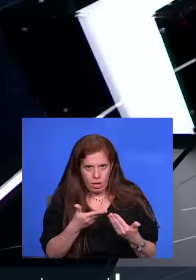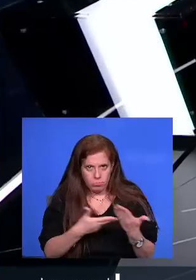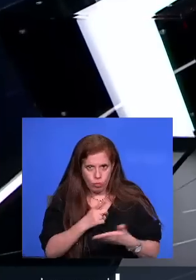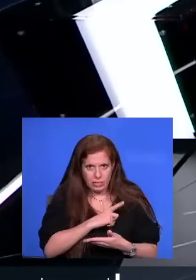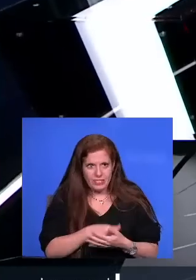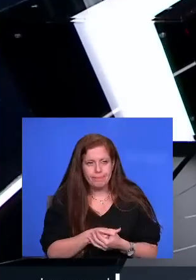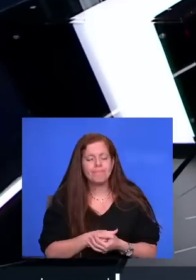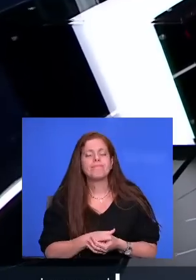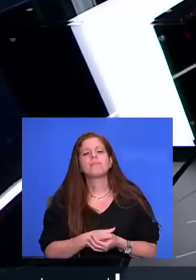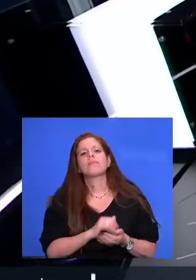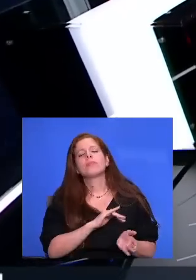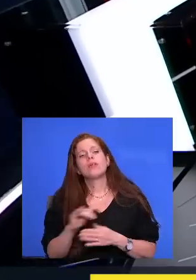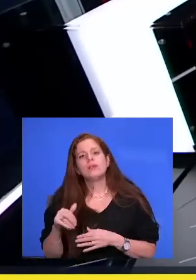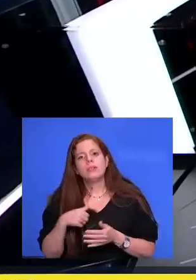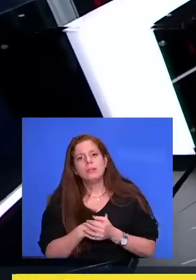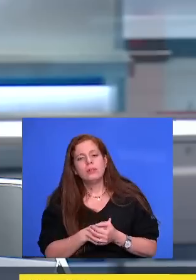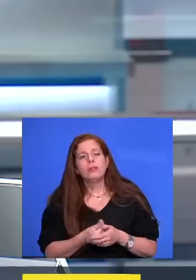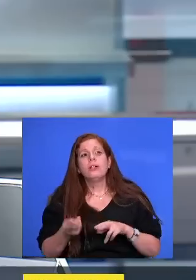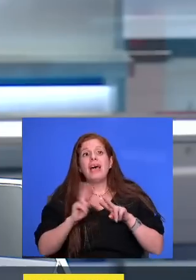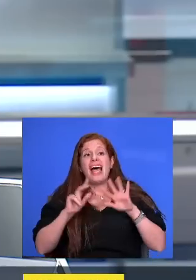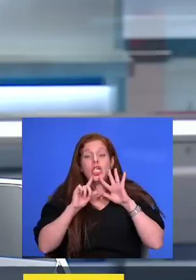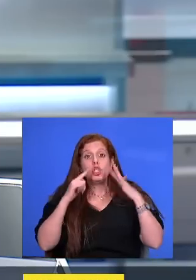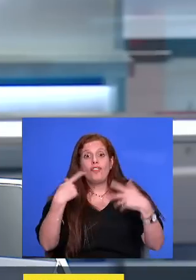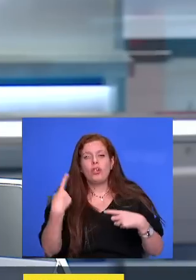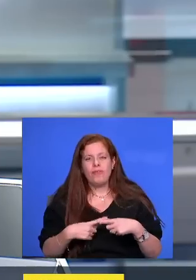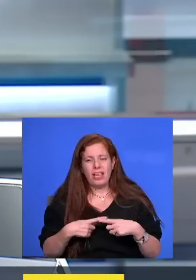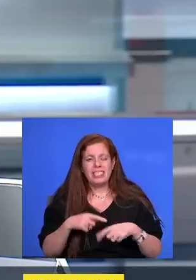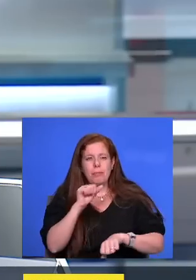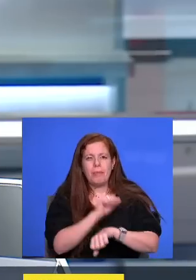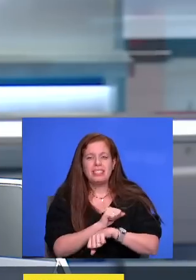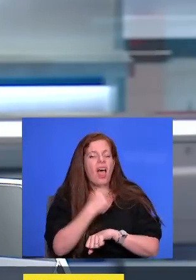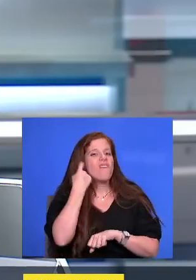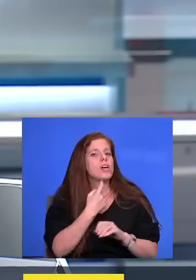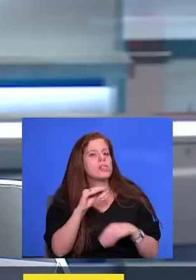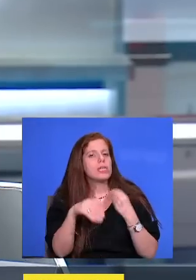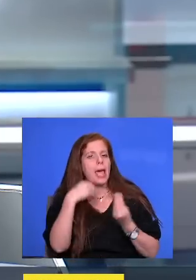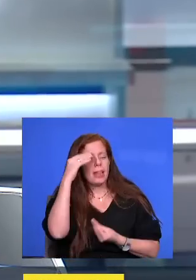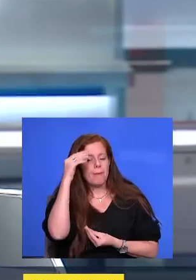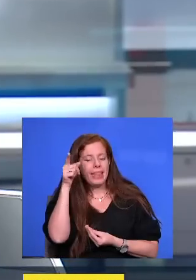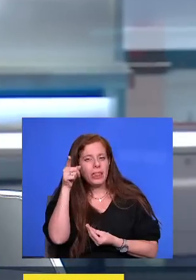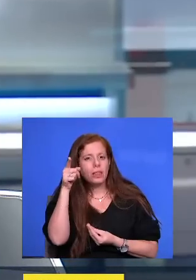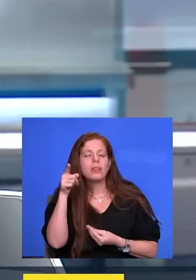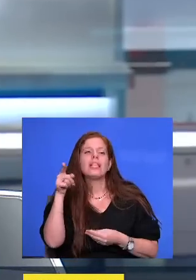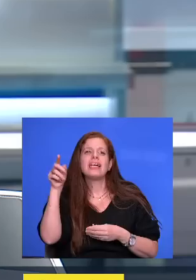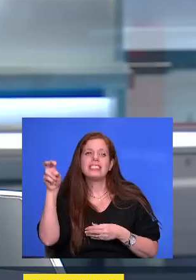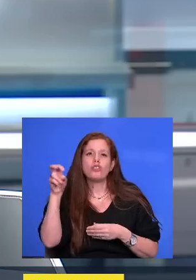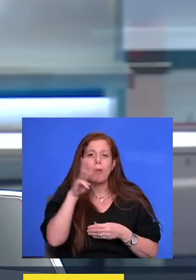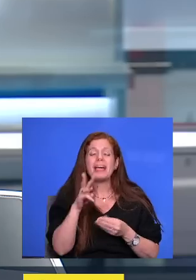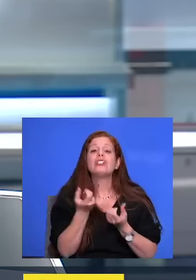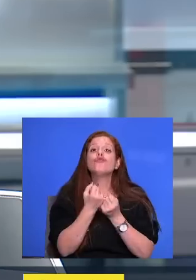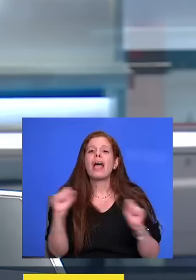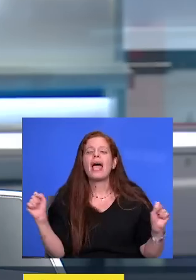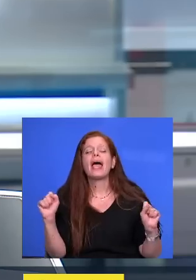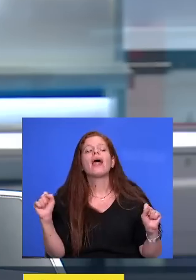ממשיכים בעניינים נוספים. אחרי 7.5 שנים במאסר, עבריין המין הרב עזרא שיינברג השתחרר היום. מחוץ לכלא